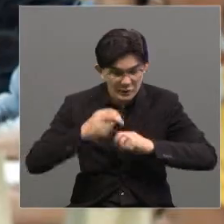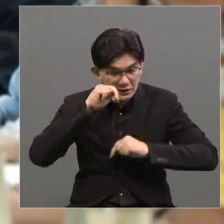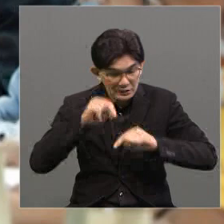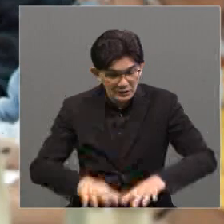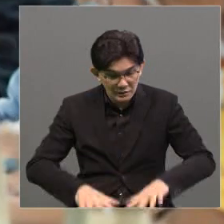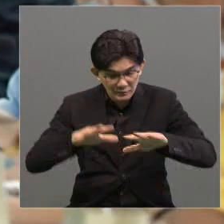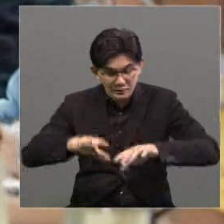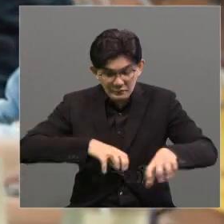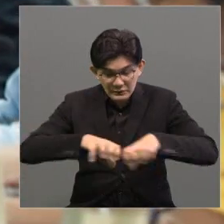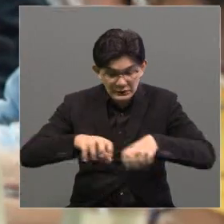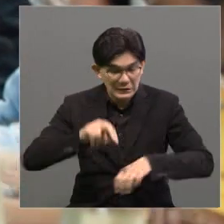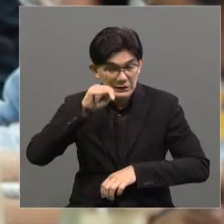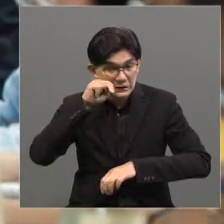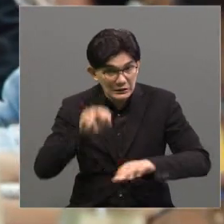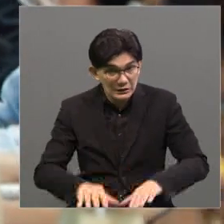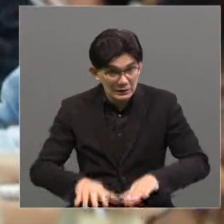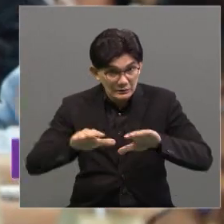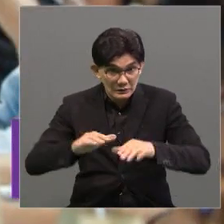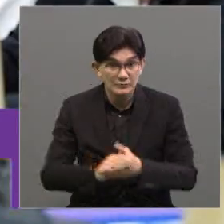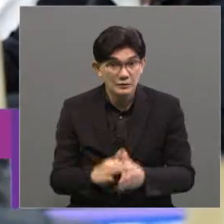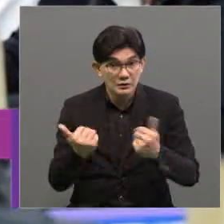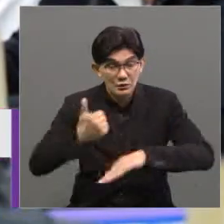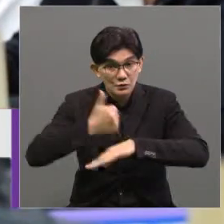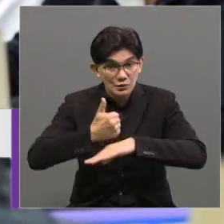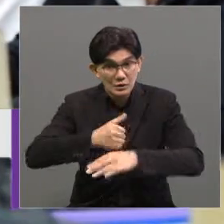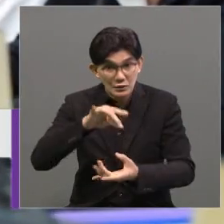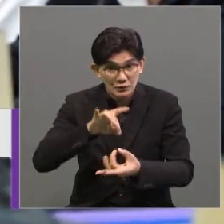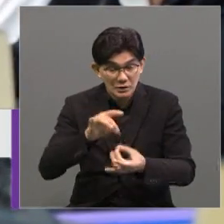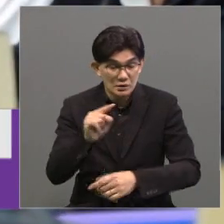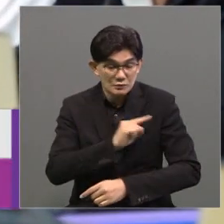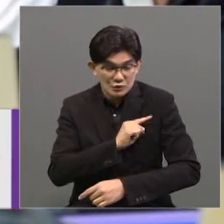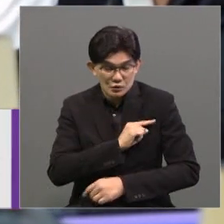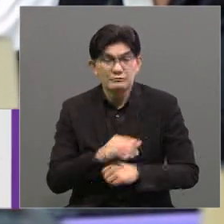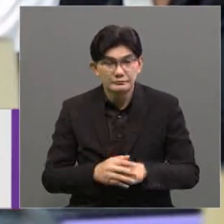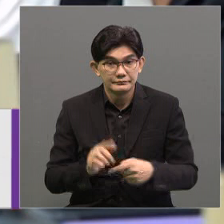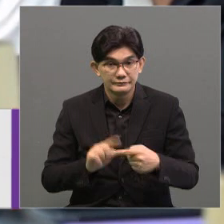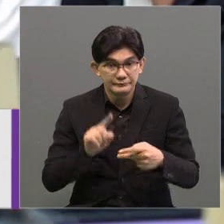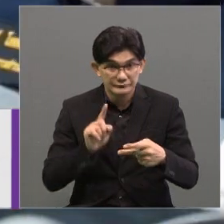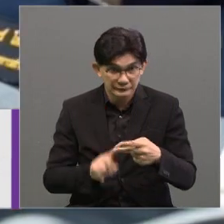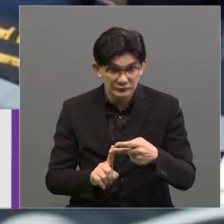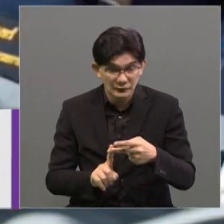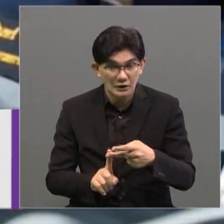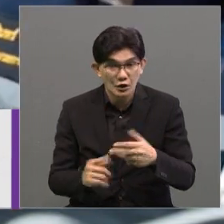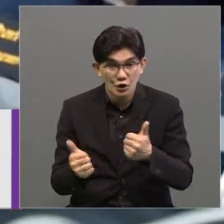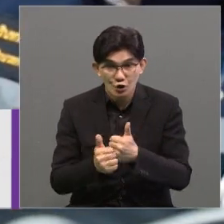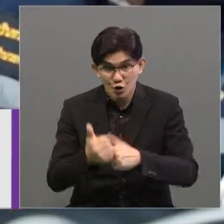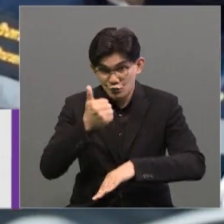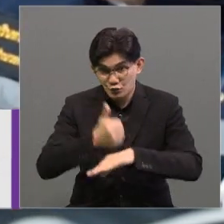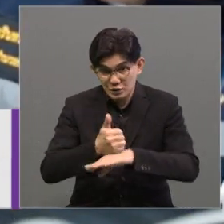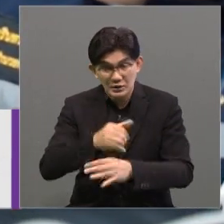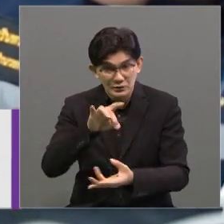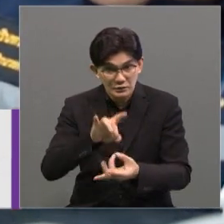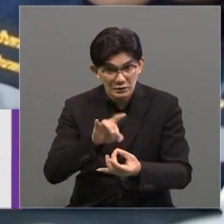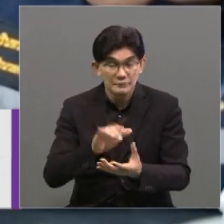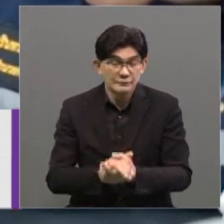ารจัดการน้ำของจังหวัดโดยมีคุณสุชาติธีคสุขผู้ว่าราชการจังหวัดสุโขทัยพร้อมด้วยคุณณัฐพงษ์สุขวิสิทธิ์รองผู้ว่าราชการ